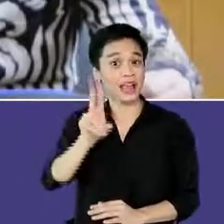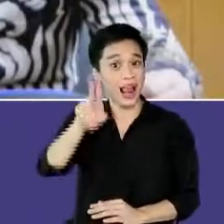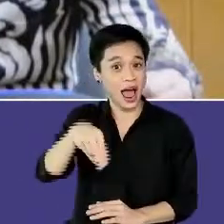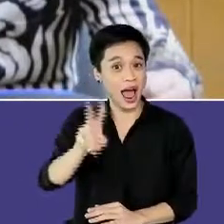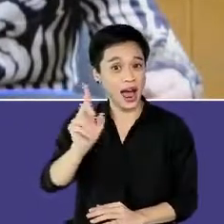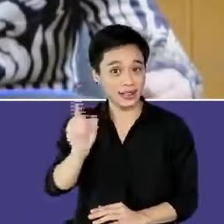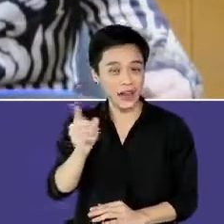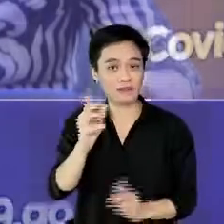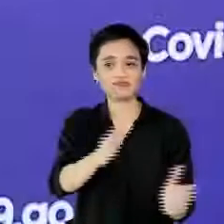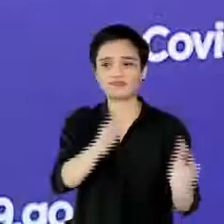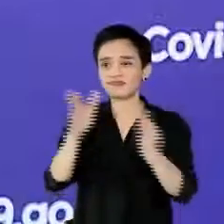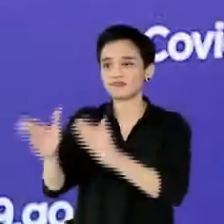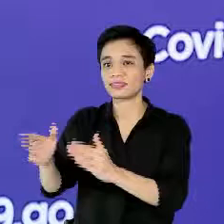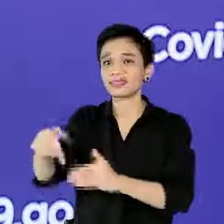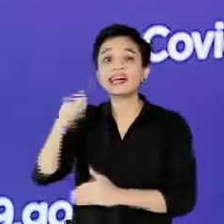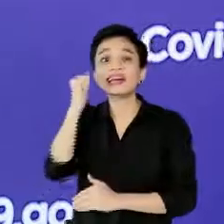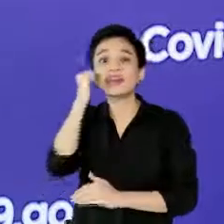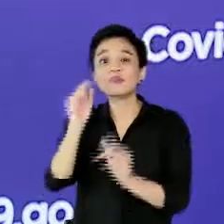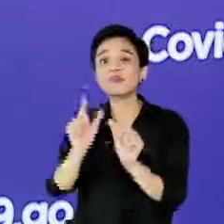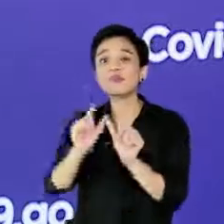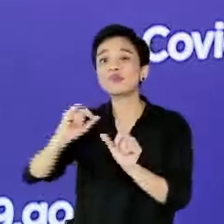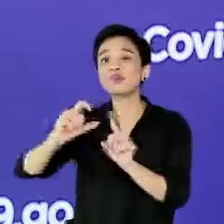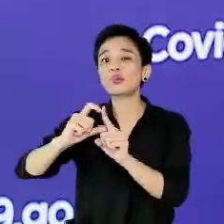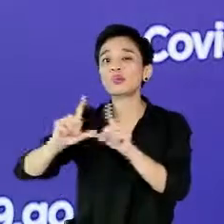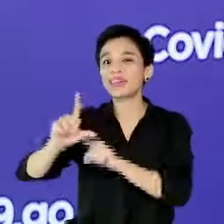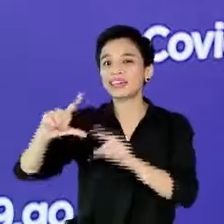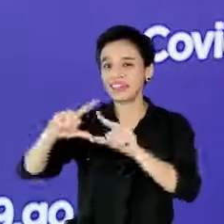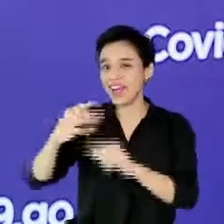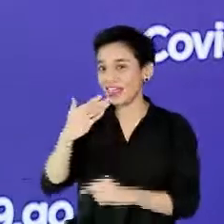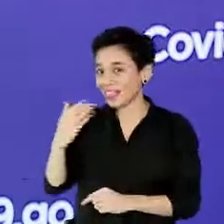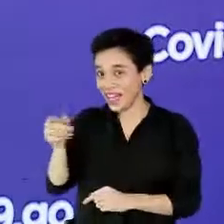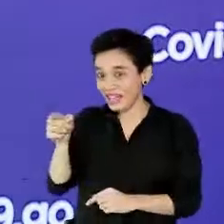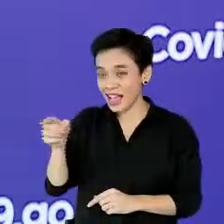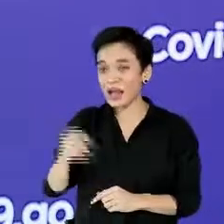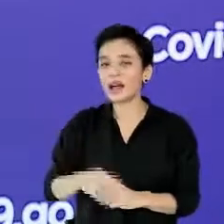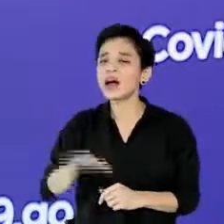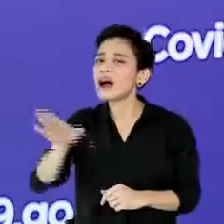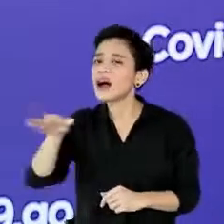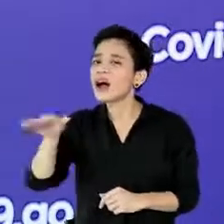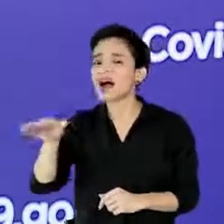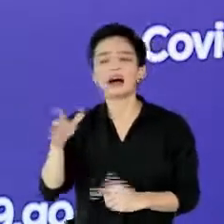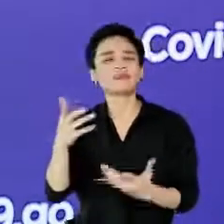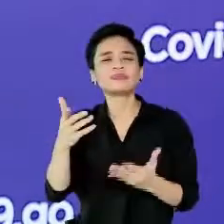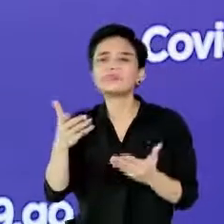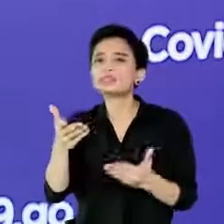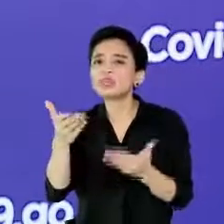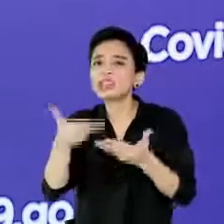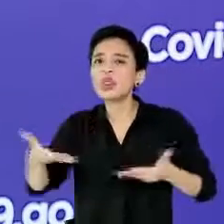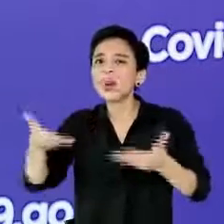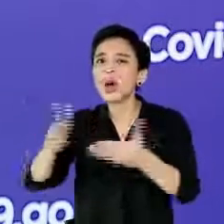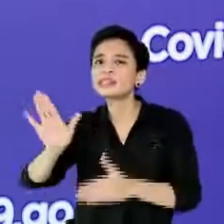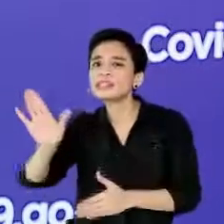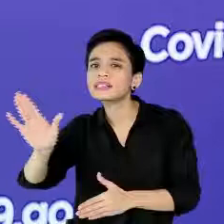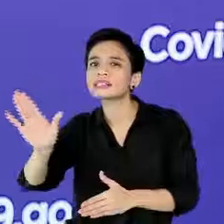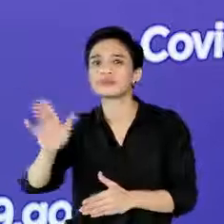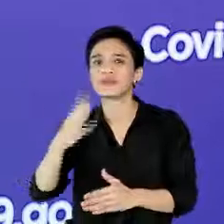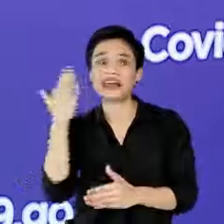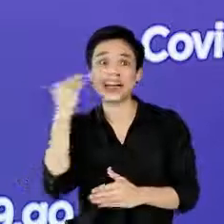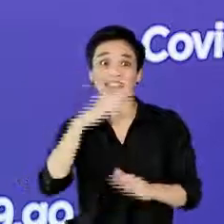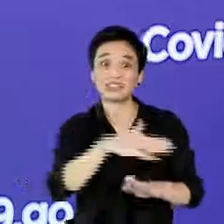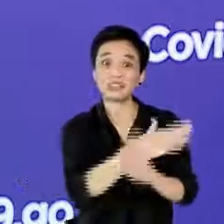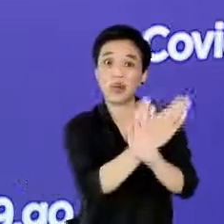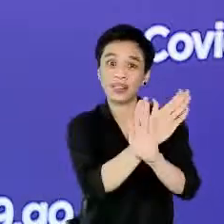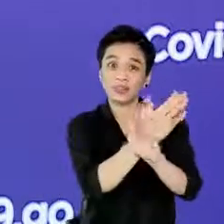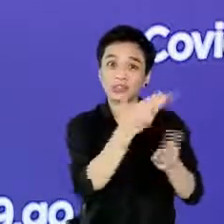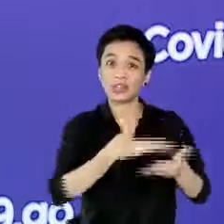saya akan beralih ke ibu Widya terlebih dahulu Ibu ini kan eh kurang lebih sama ya seperti di wilayah Jawa Timur kita